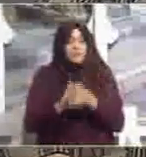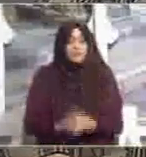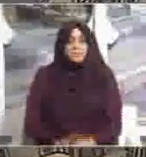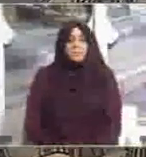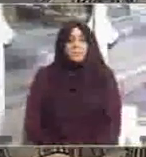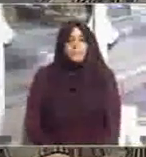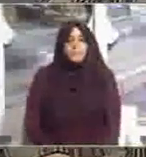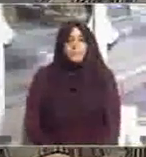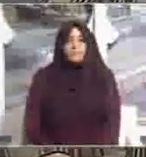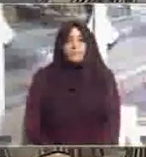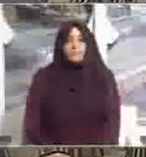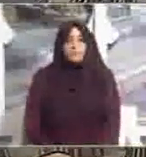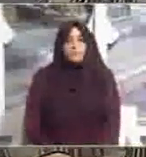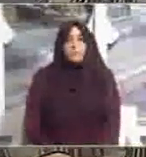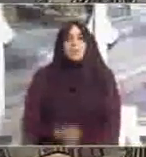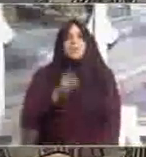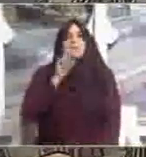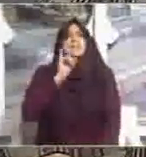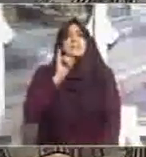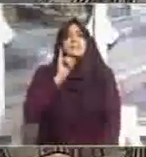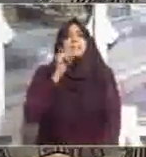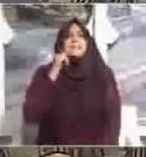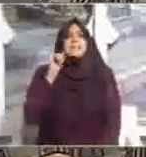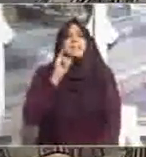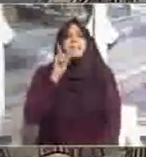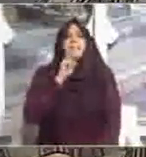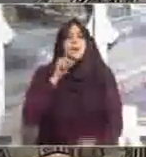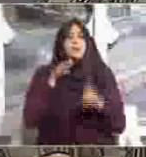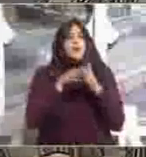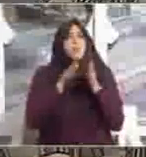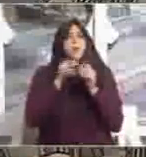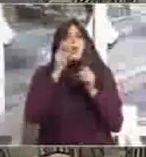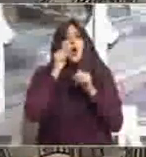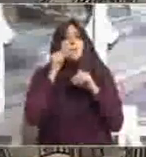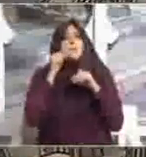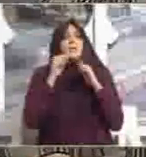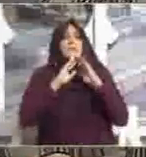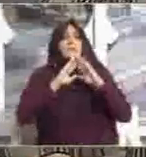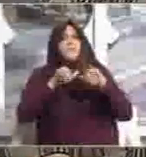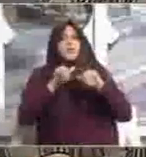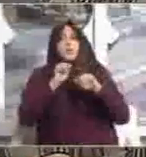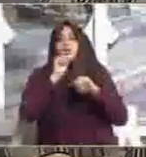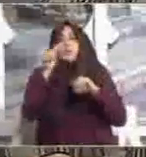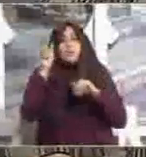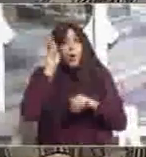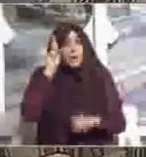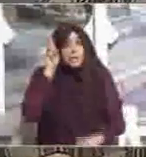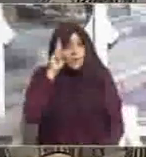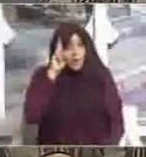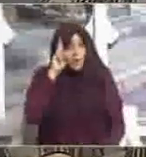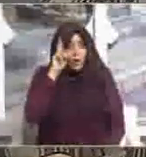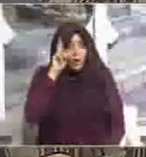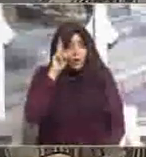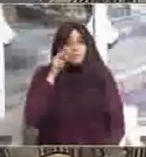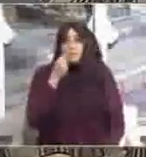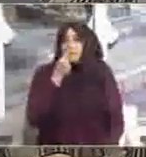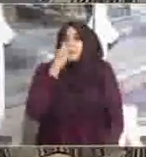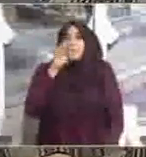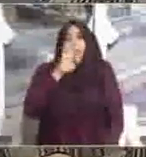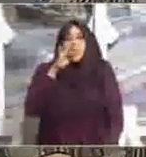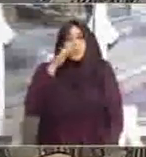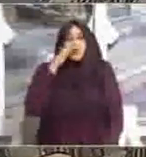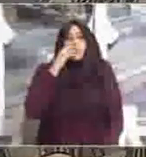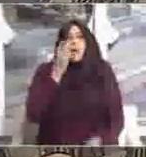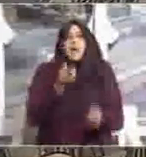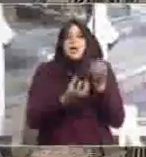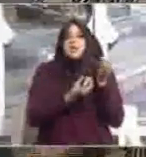الطلاق من غير ما بأس قال لك فلا تشم رائحة الجنة. يعني امرأة اللي تطلب راجلها تخلع ولا تطلب راجلها الطلاق وما في